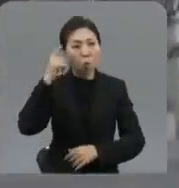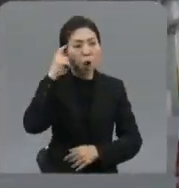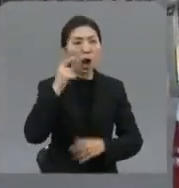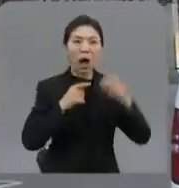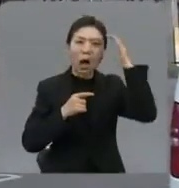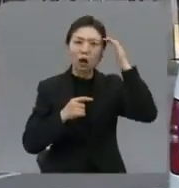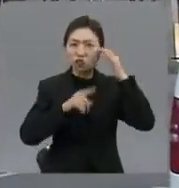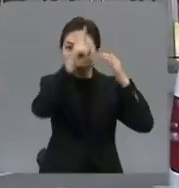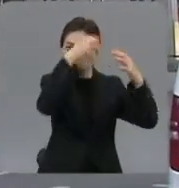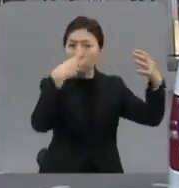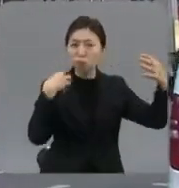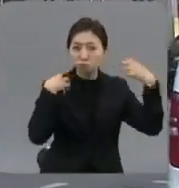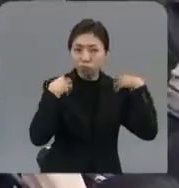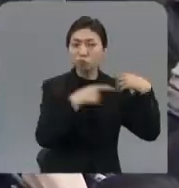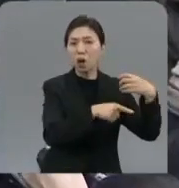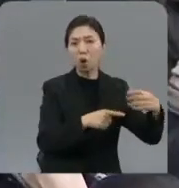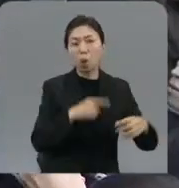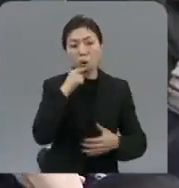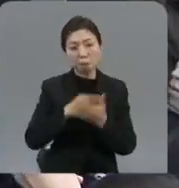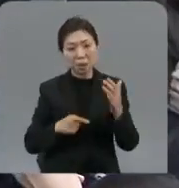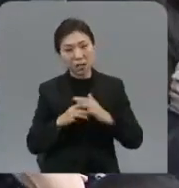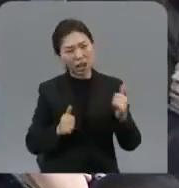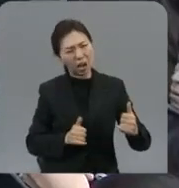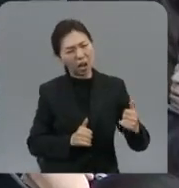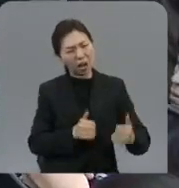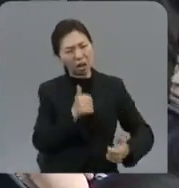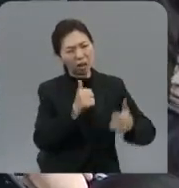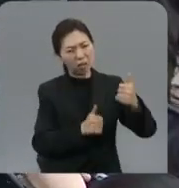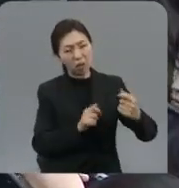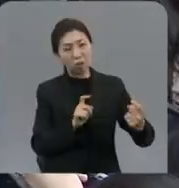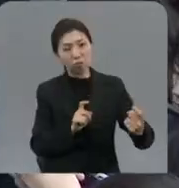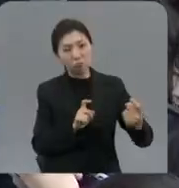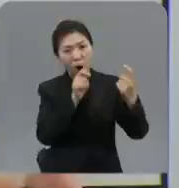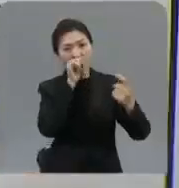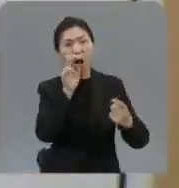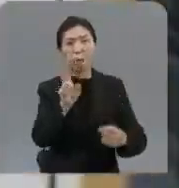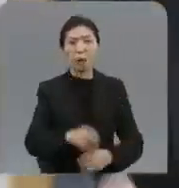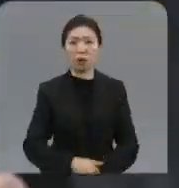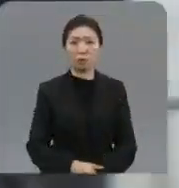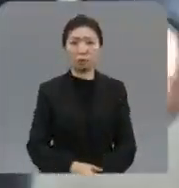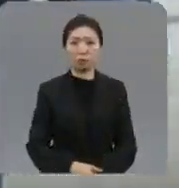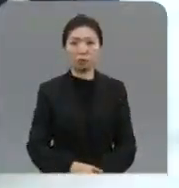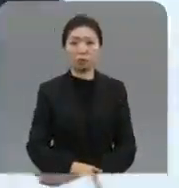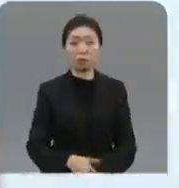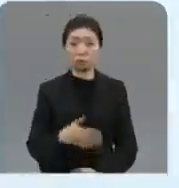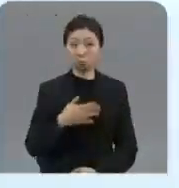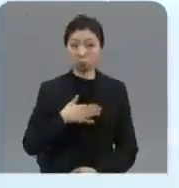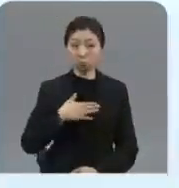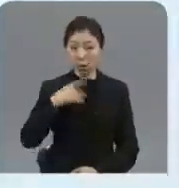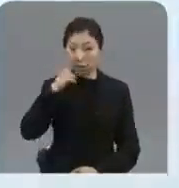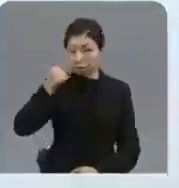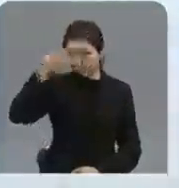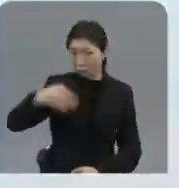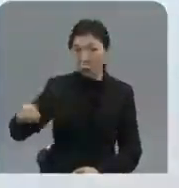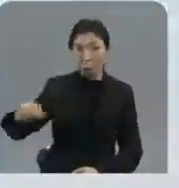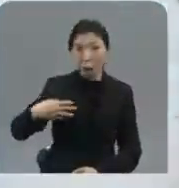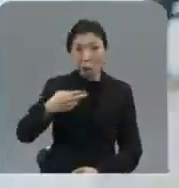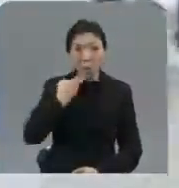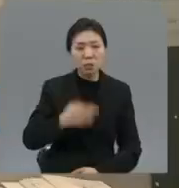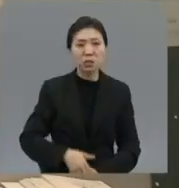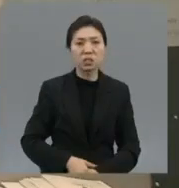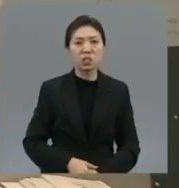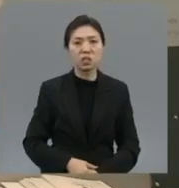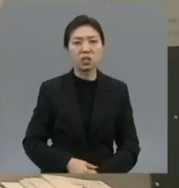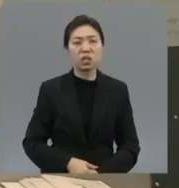les trois survivants des 15 anciens travailleurs forcés au Japon qui ont gagné en 2018 leurs procès contre deux entreprises japonaises qui les avaient